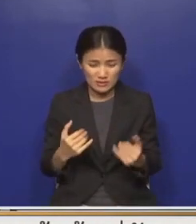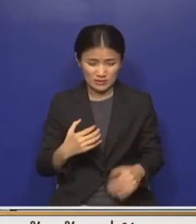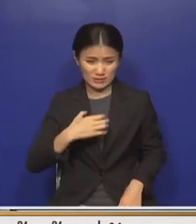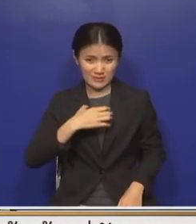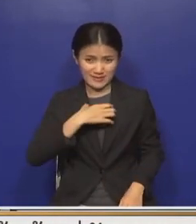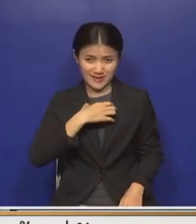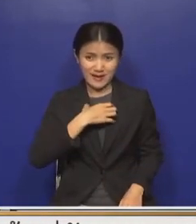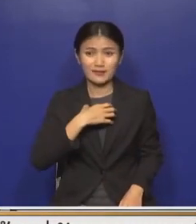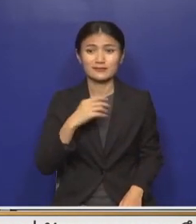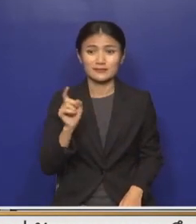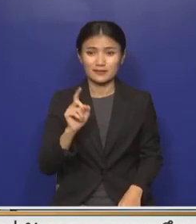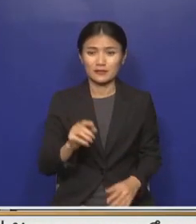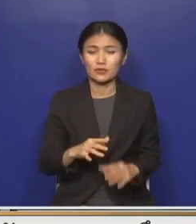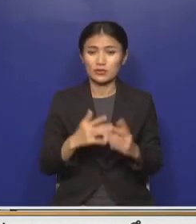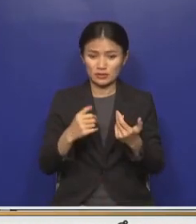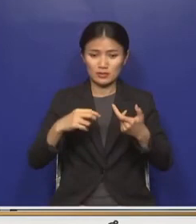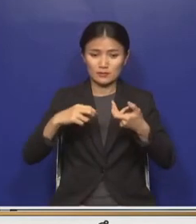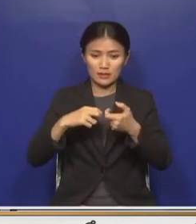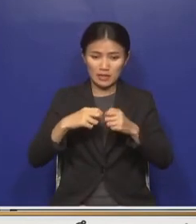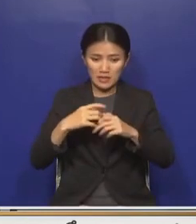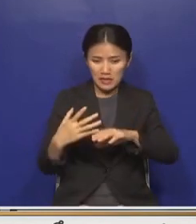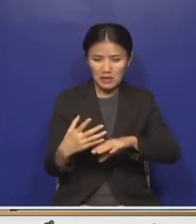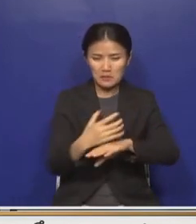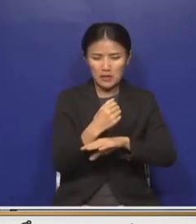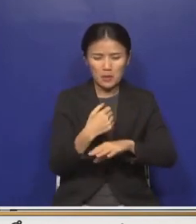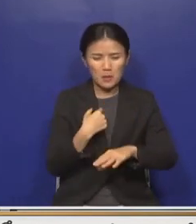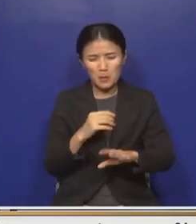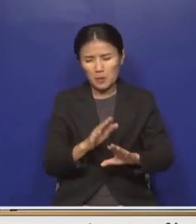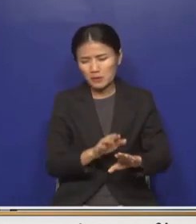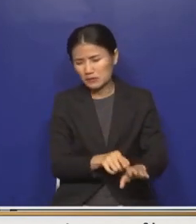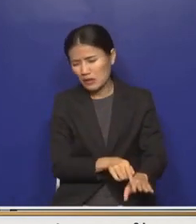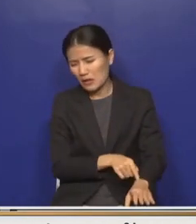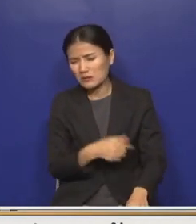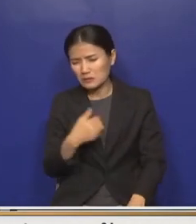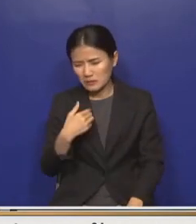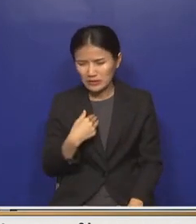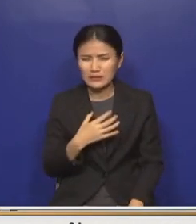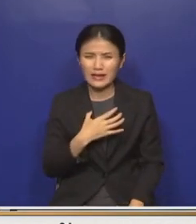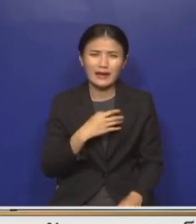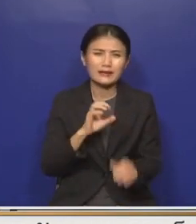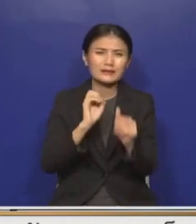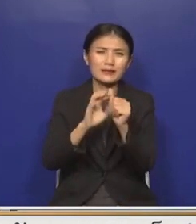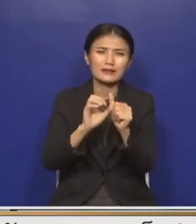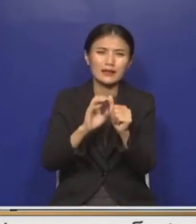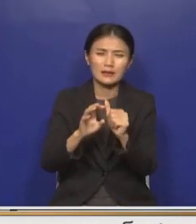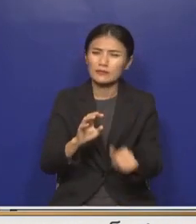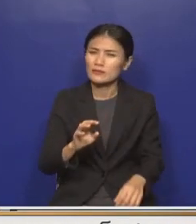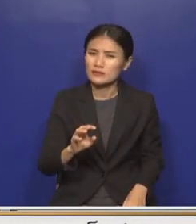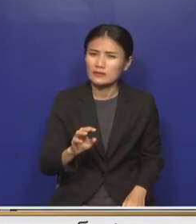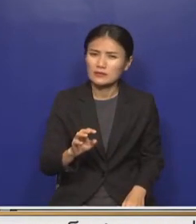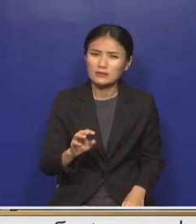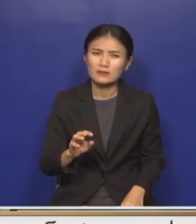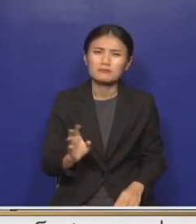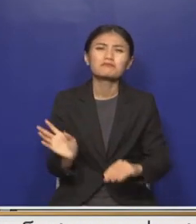เตื